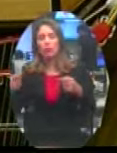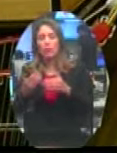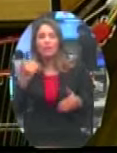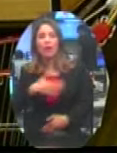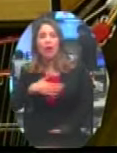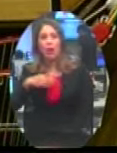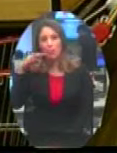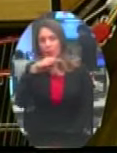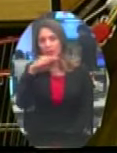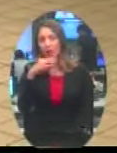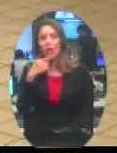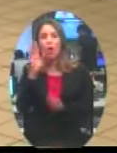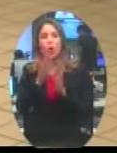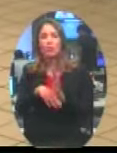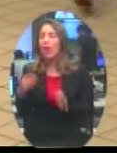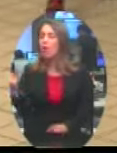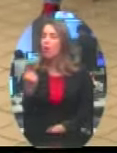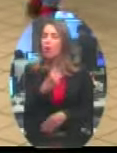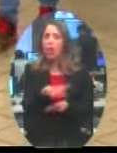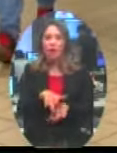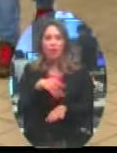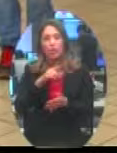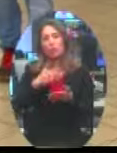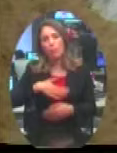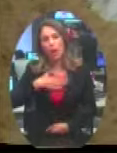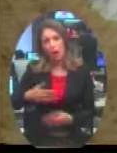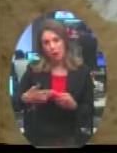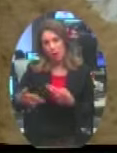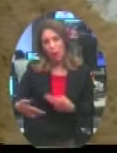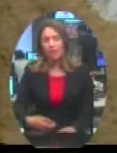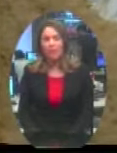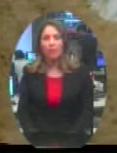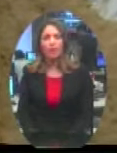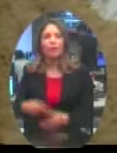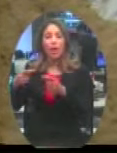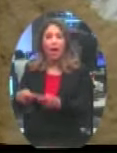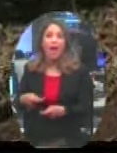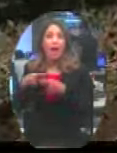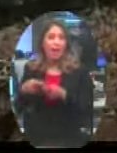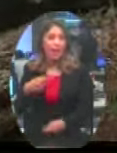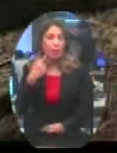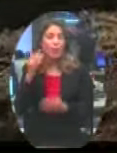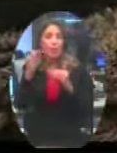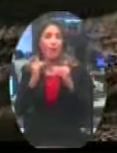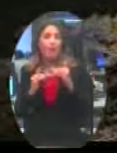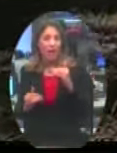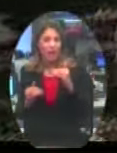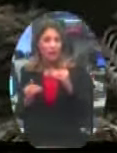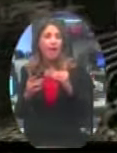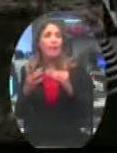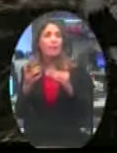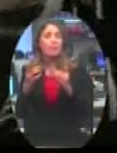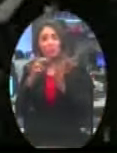ההוזלה תורגש בכיס של כל אחד מאיתנו כבר בחג הקרוב. החקלאים מנגד טוענים כי ההפחתה במכסים גם לא תוריד את